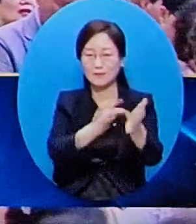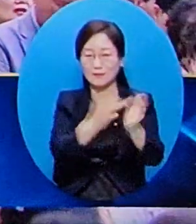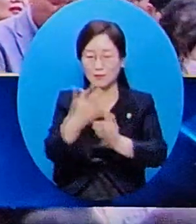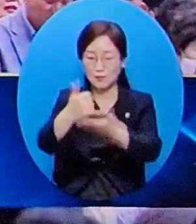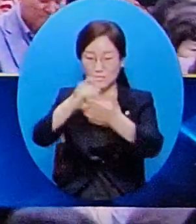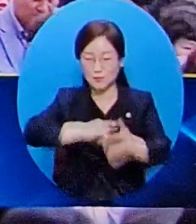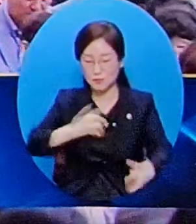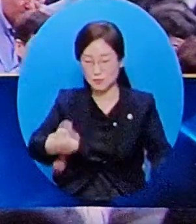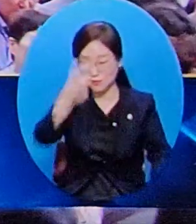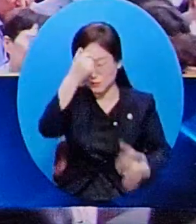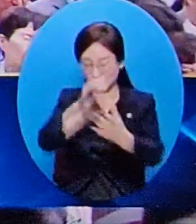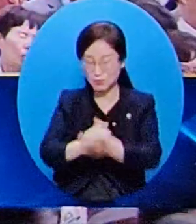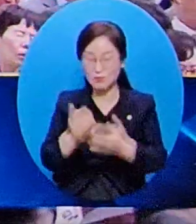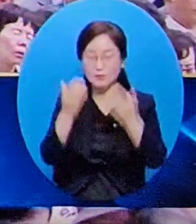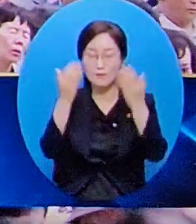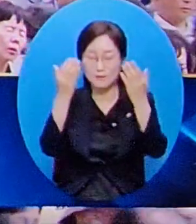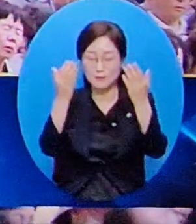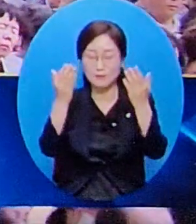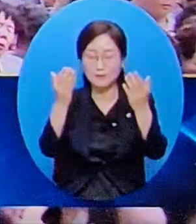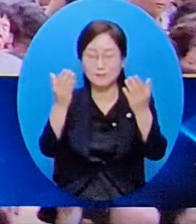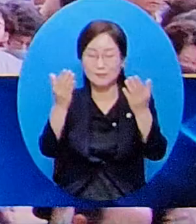예수님의 이름으로 기도드립니다.